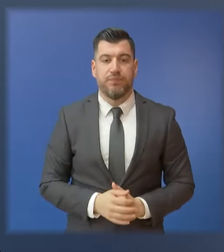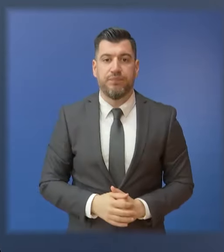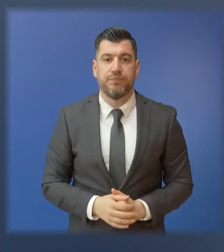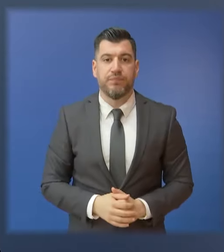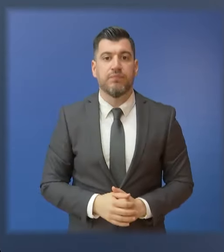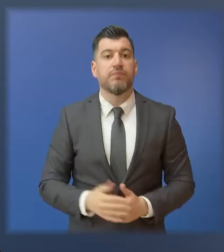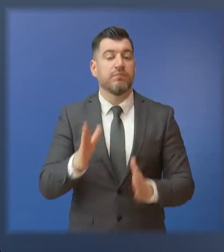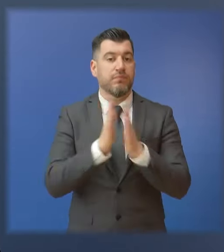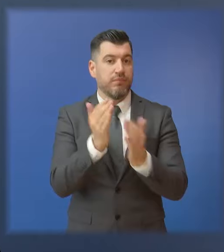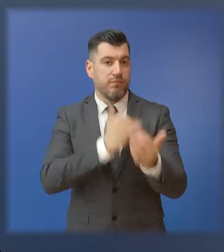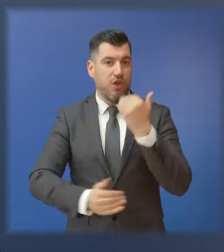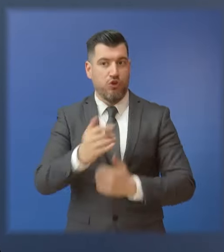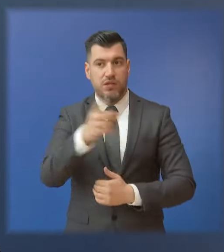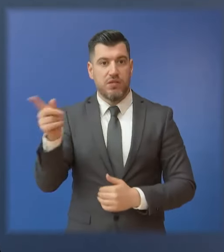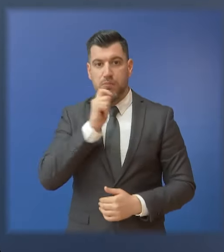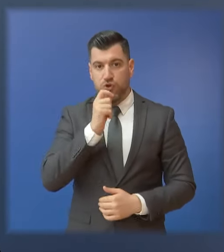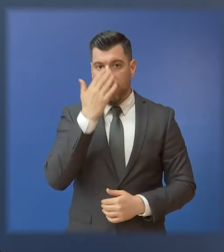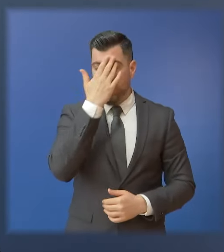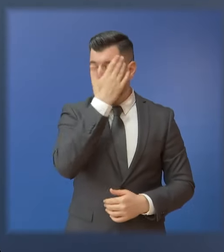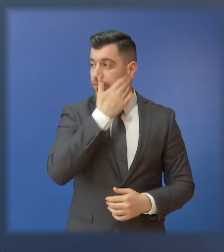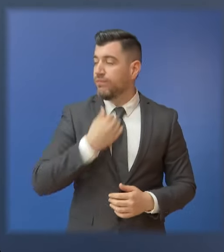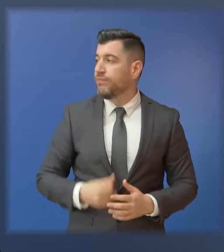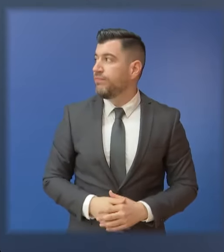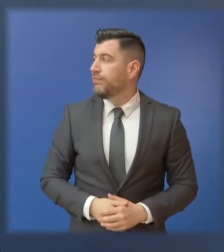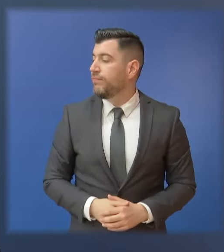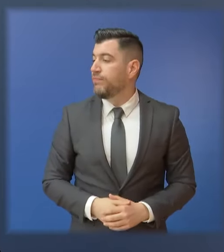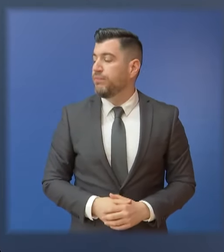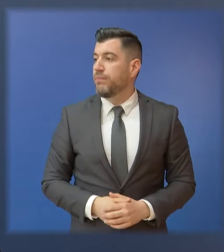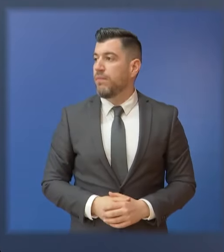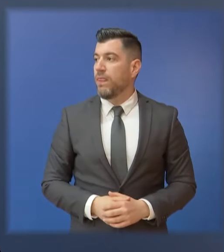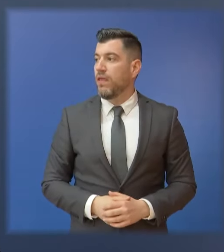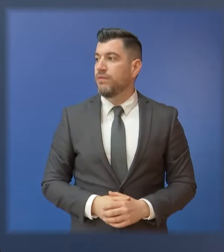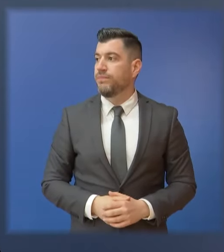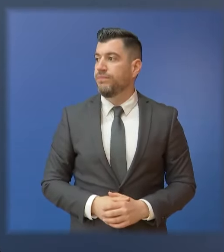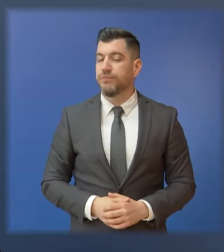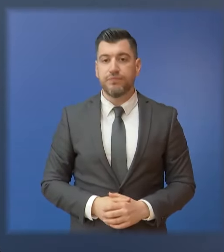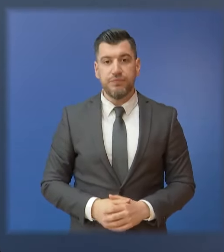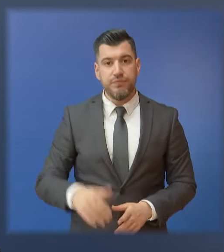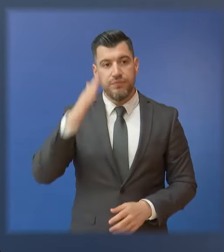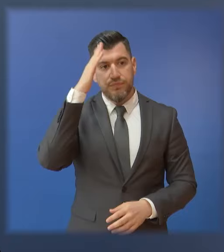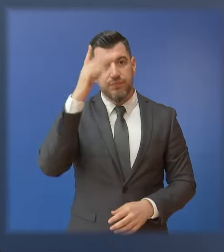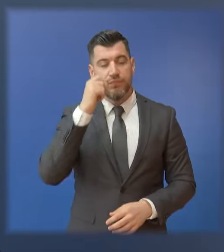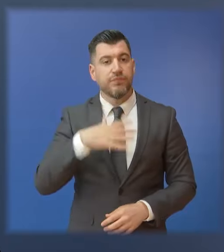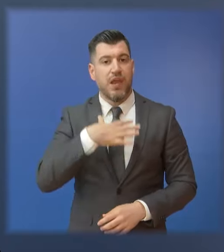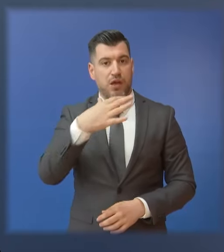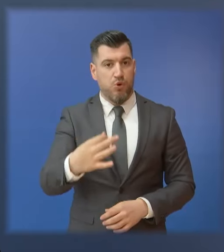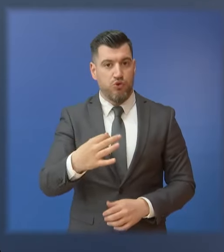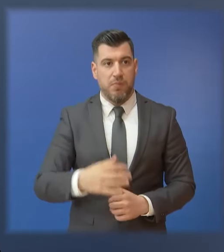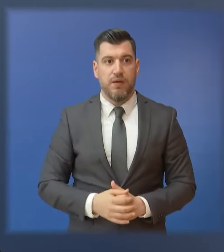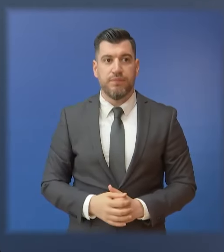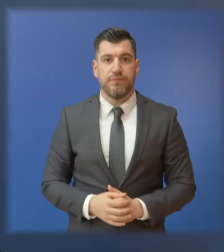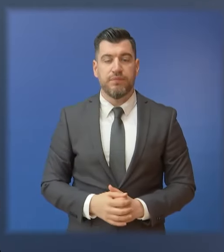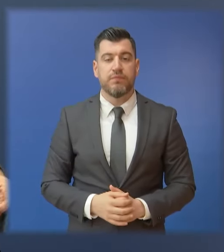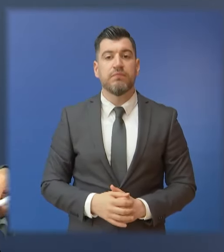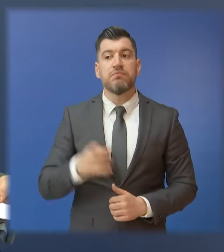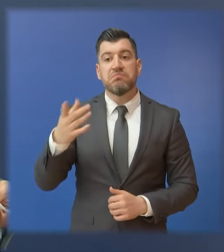παρακαλώ για τις ερωτήσεις σας ελάτε καλησπέρα κύριε εκπρόσωπε ε πώς